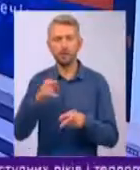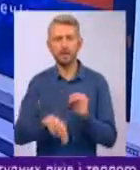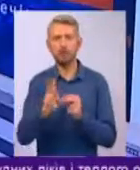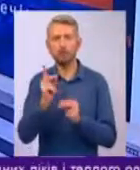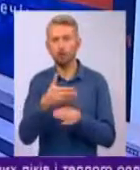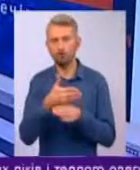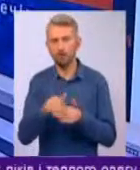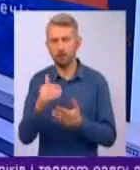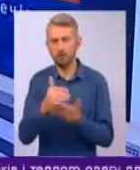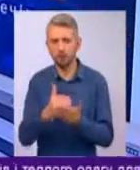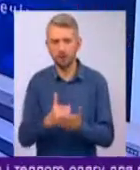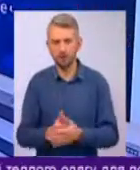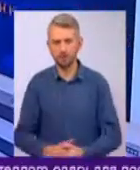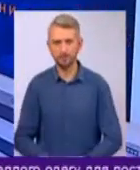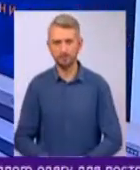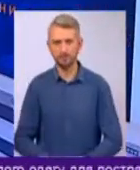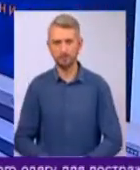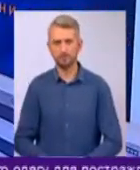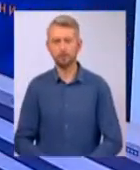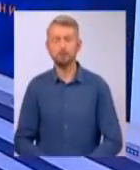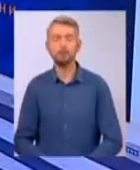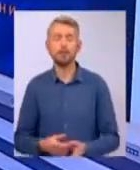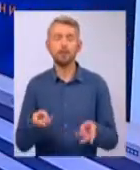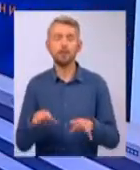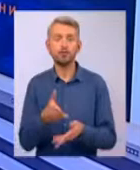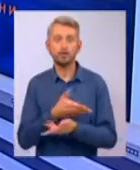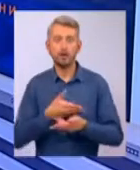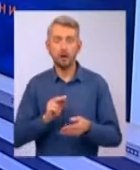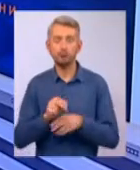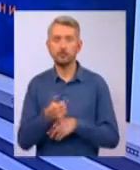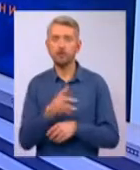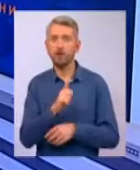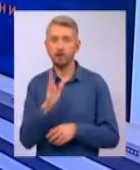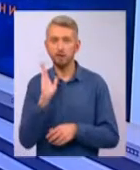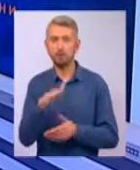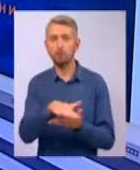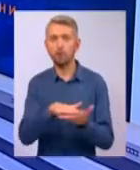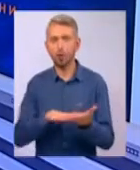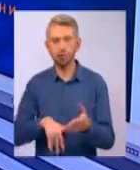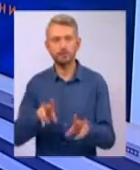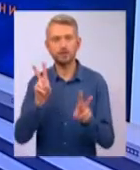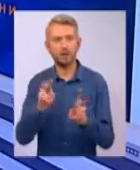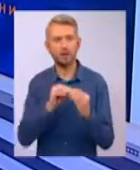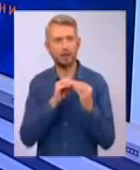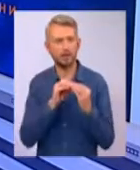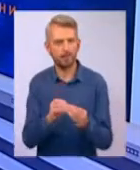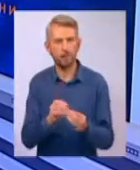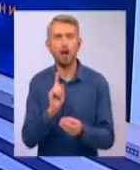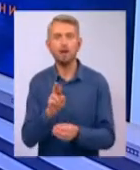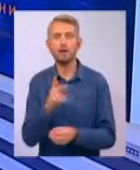другого блоку програми. Тож залишайтеся з нами, за лічені хвилини ми будемо продовжувати. Тема незмінна,